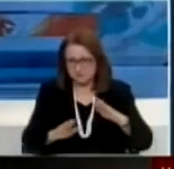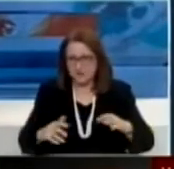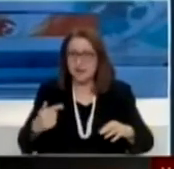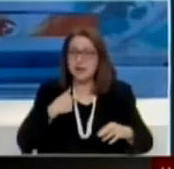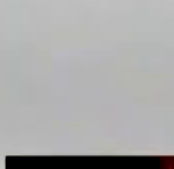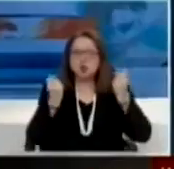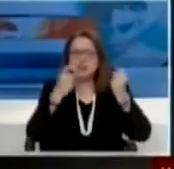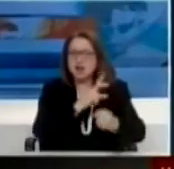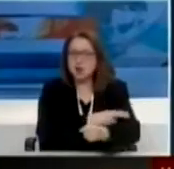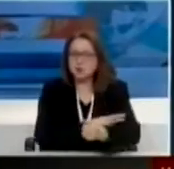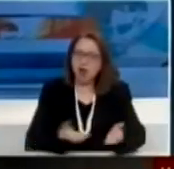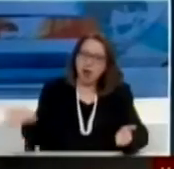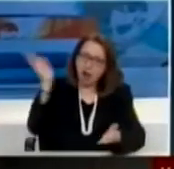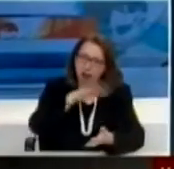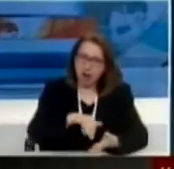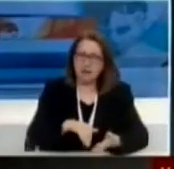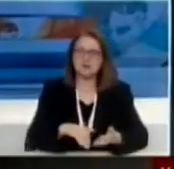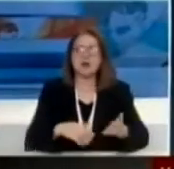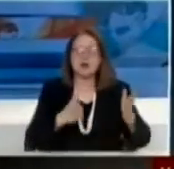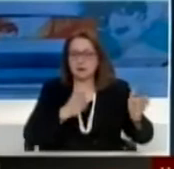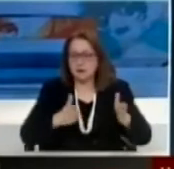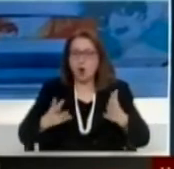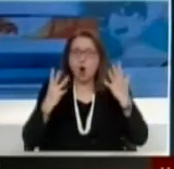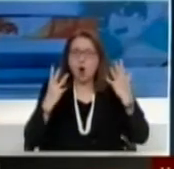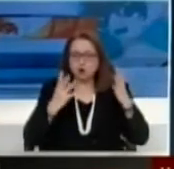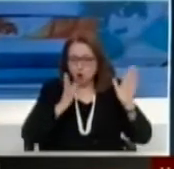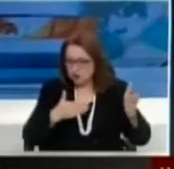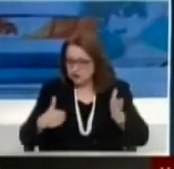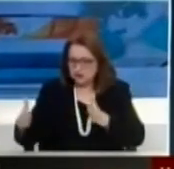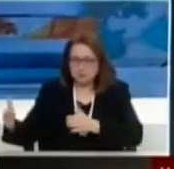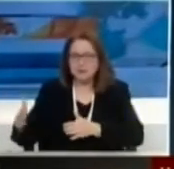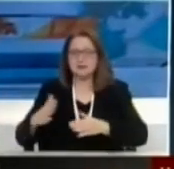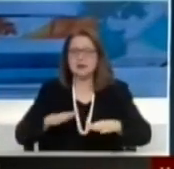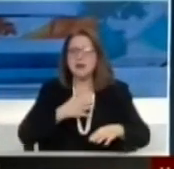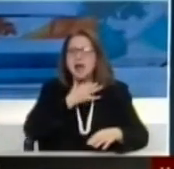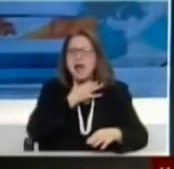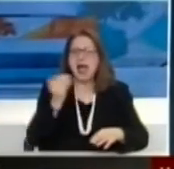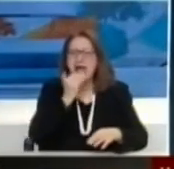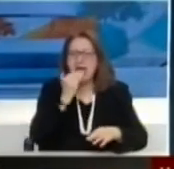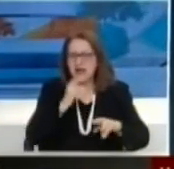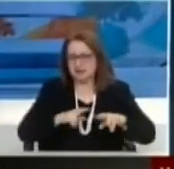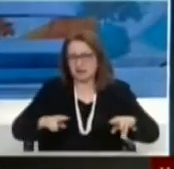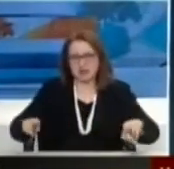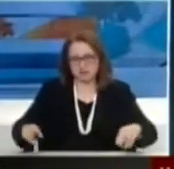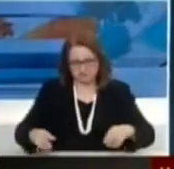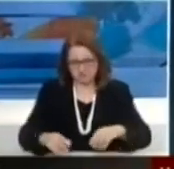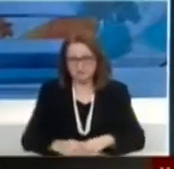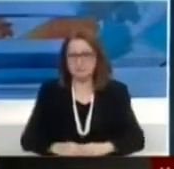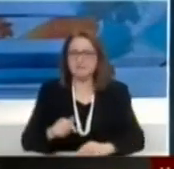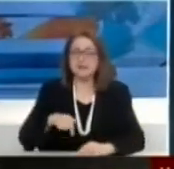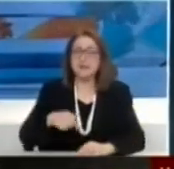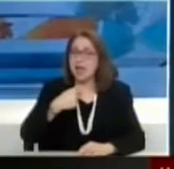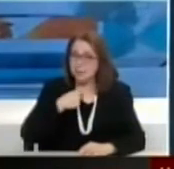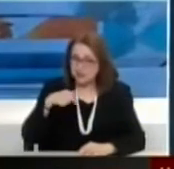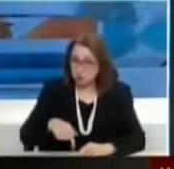αυτή την κατεύθυνση. Αγαπητοί μου συμπολίτες, κυρίες και κύριοι, νιώθω την ανάγκη να κλείσω με μια φράση του Πρωθυπουργού. Δεν είμαστε στην αρχή